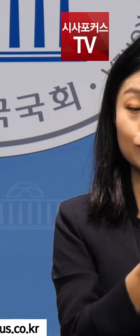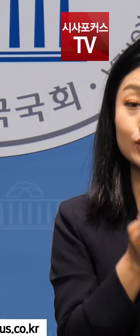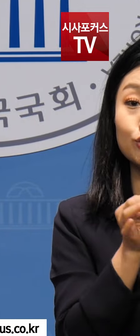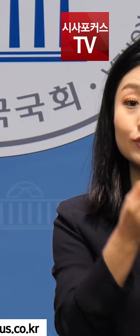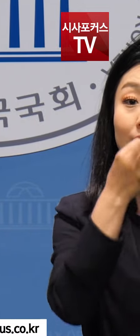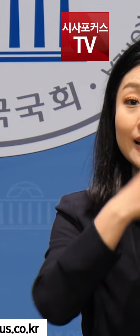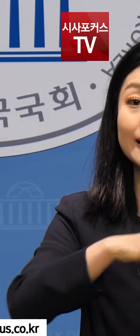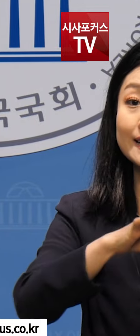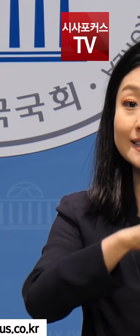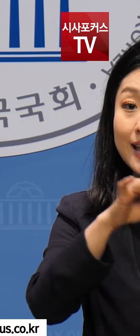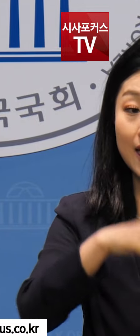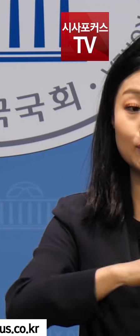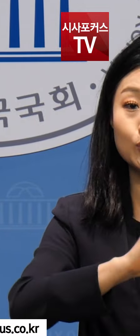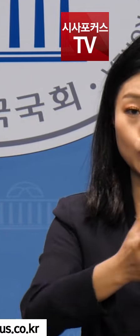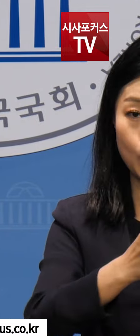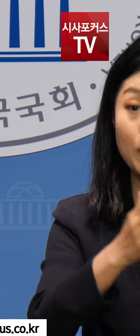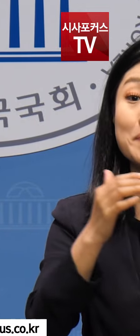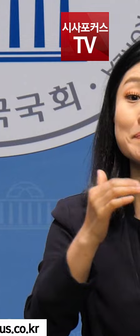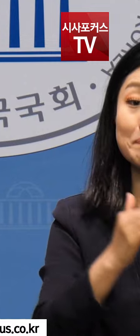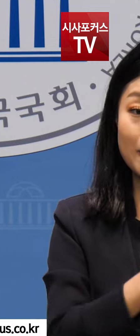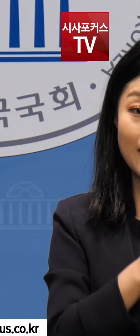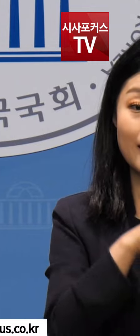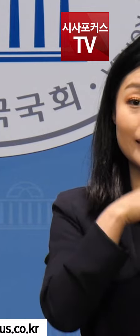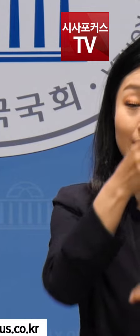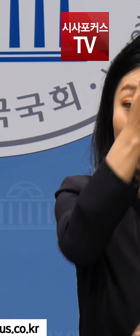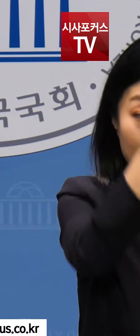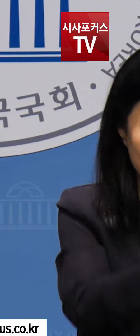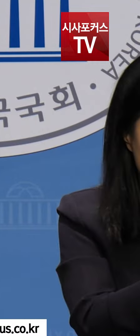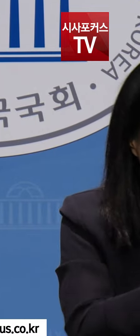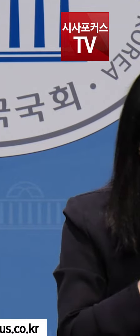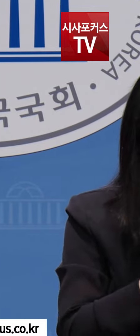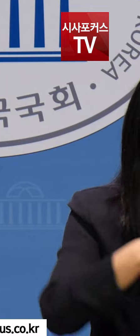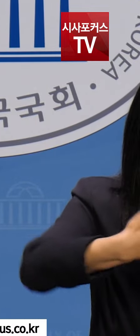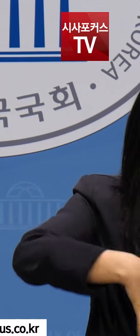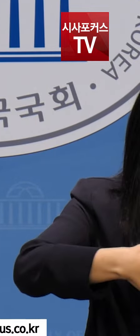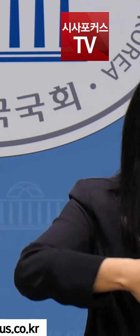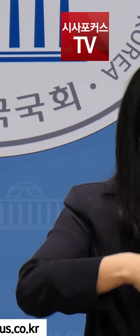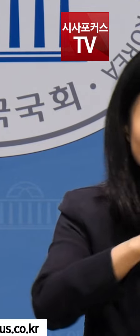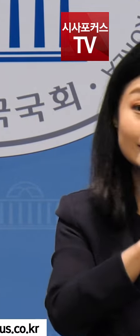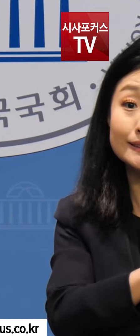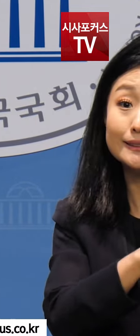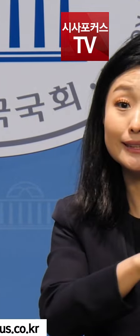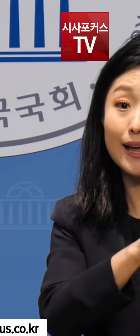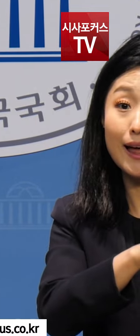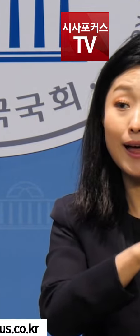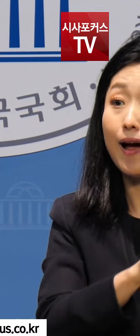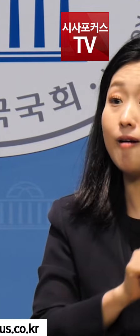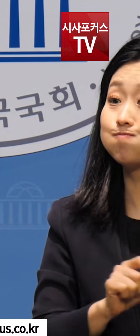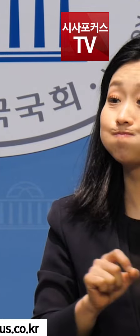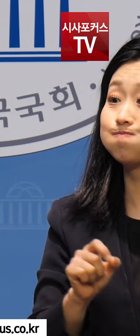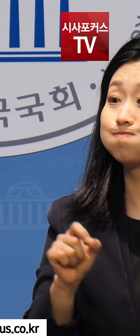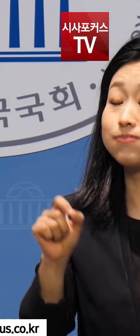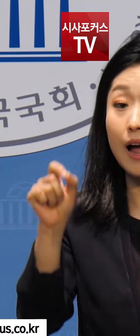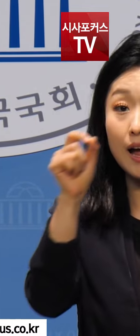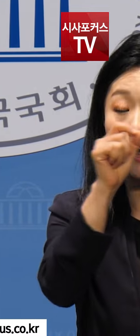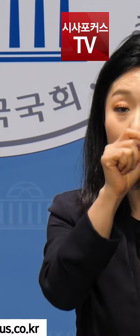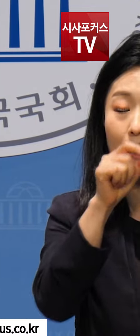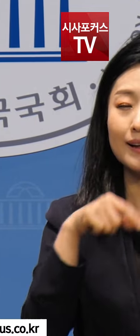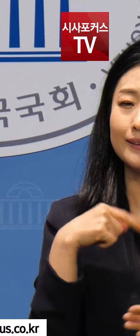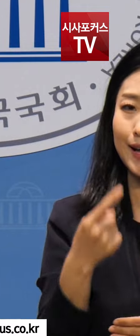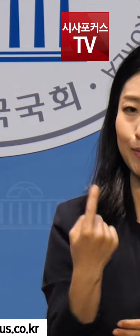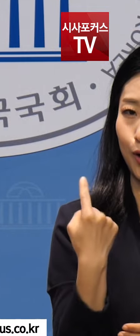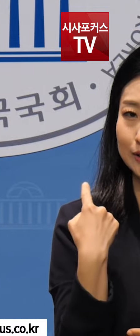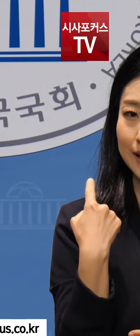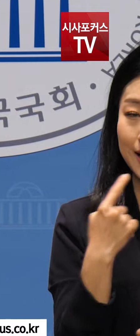금투세 토론회를 진행해 놓고도 이렇다 할 결론도 못 내고 시간만 질질 끌고 있습니다. 설상가상으로